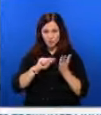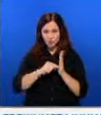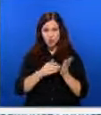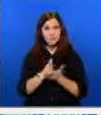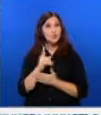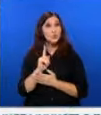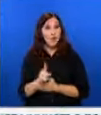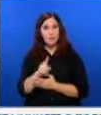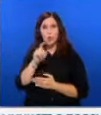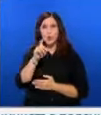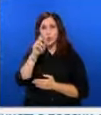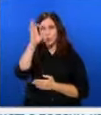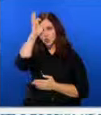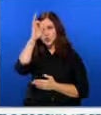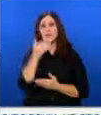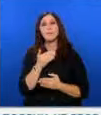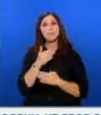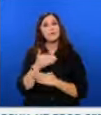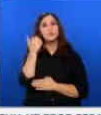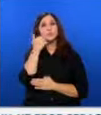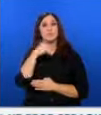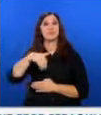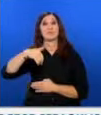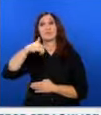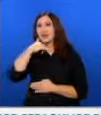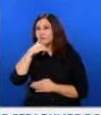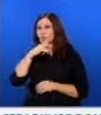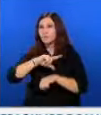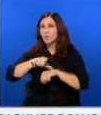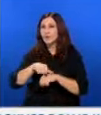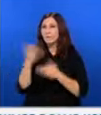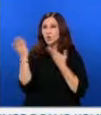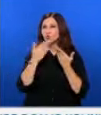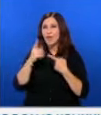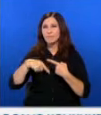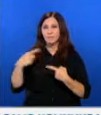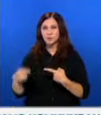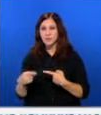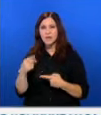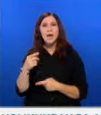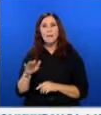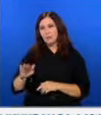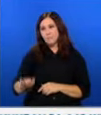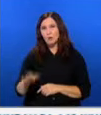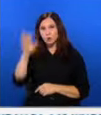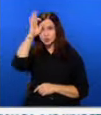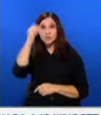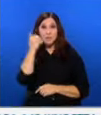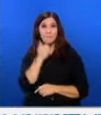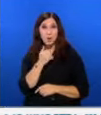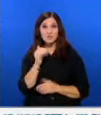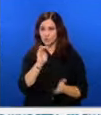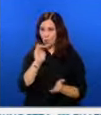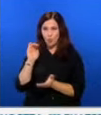според която учениците нямат право да използват мобилните си телефони по време на учебния процес. При по-малките ученици се ползват